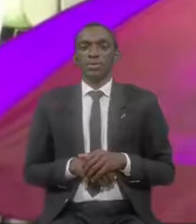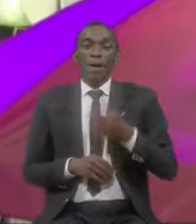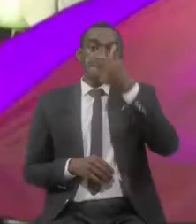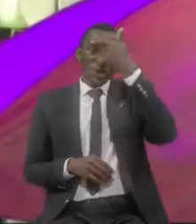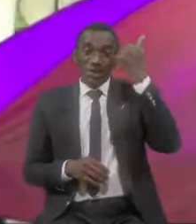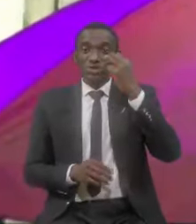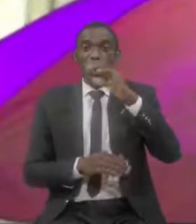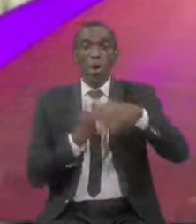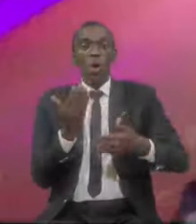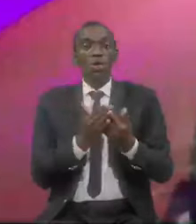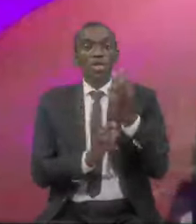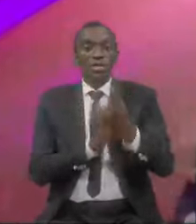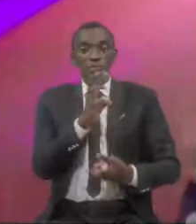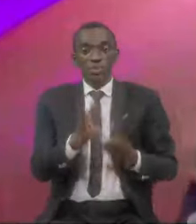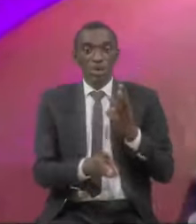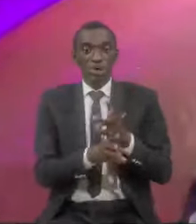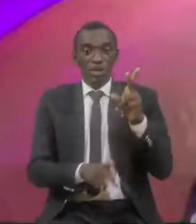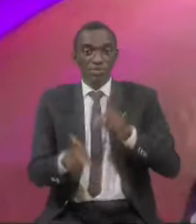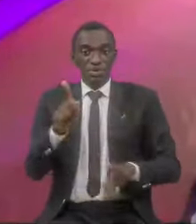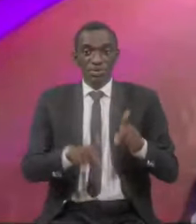Parce que tous les gens de la terre,